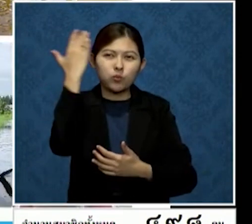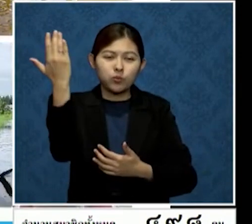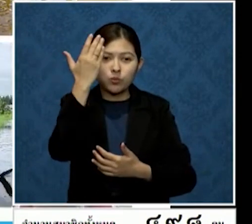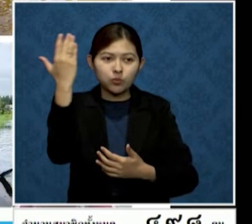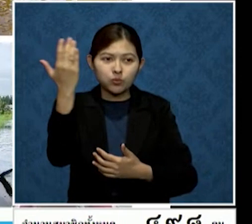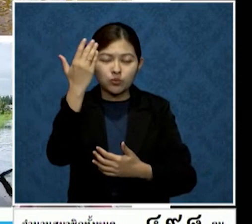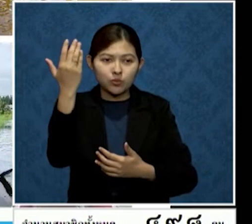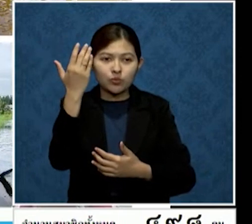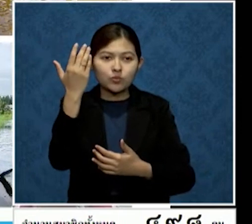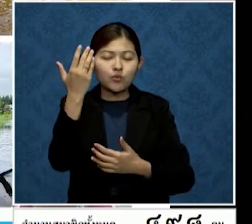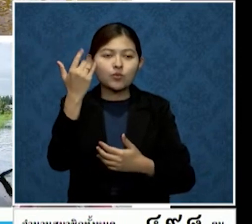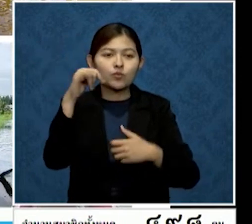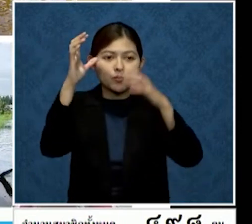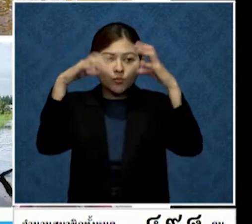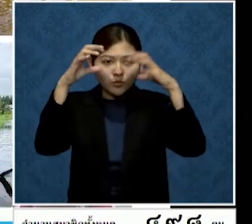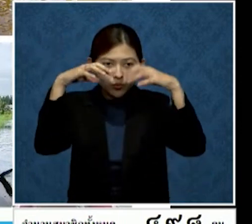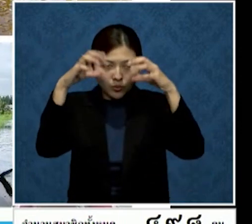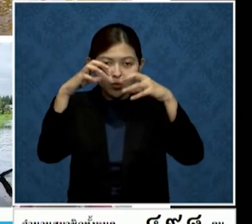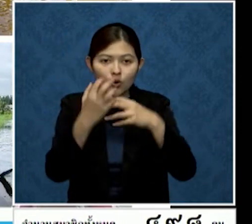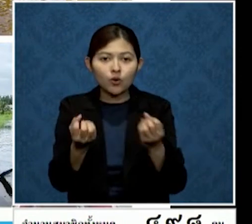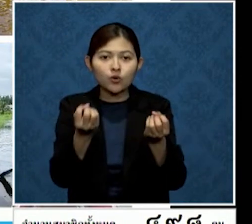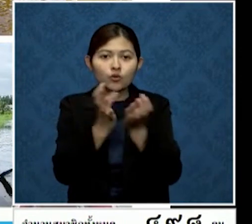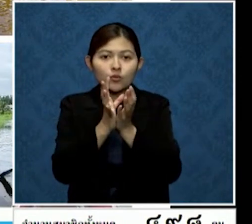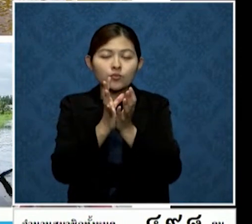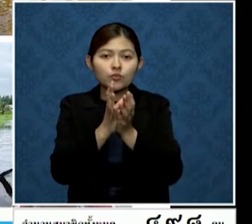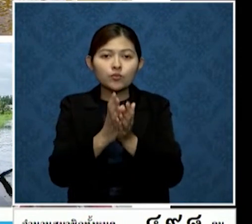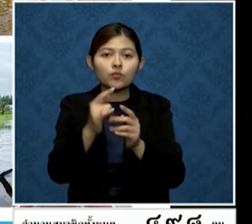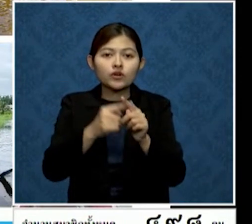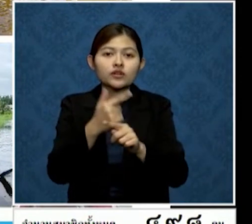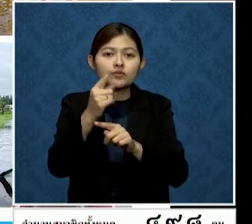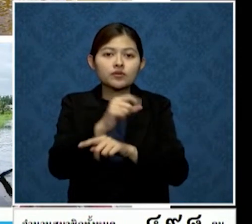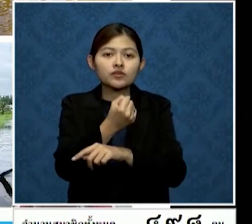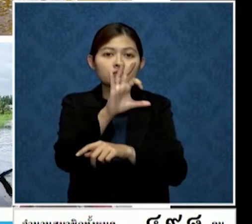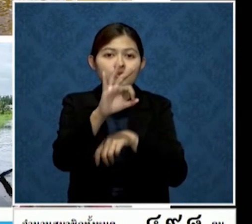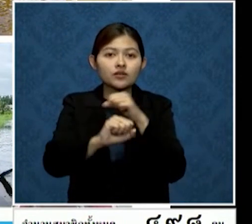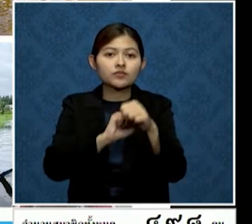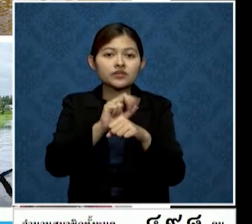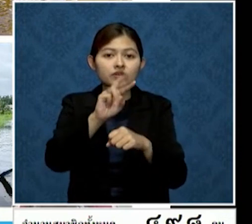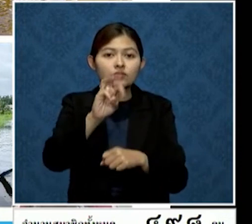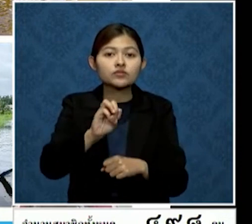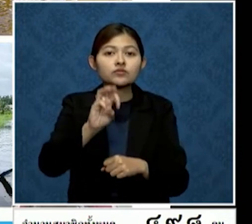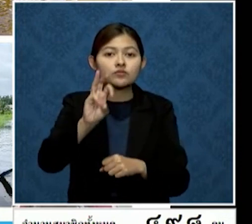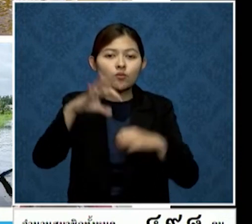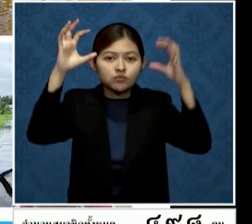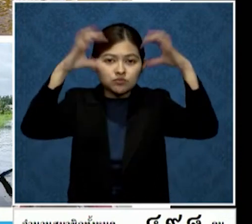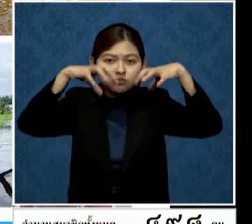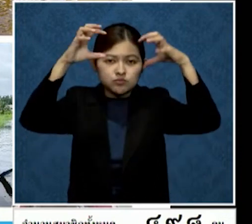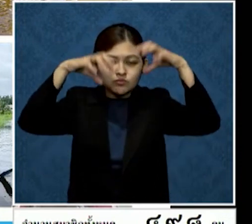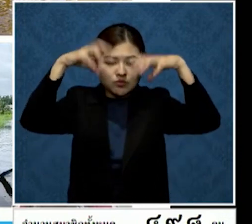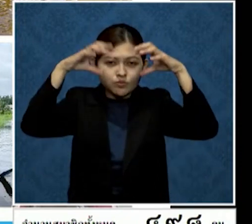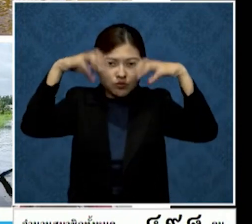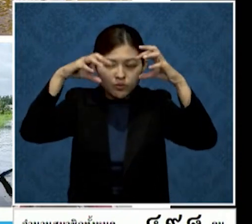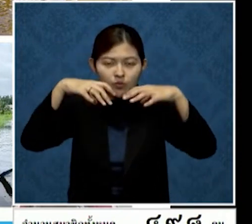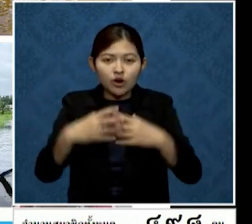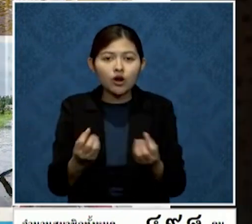อกเกียเหอพัฒปกรุมเอาไยและอัดมันส่ผลในวันที่ 19 พฤษจิกายน 2566ฝนตกหนักอย่างต่เื่อง